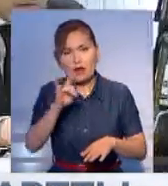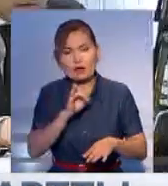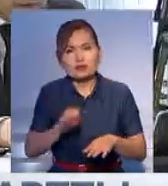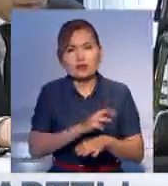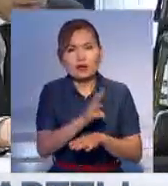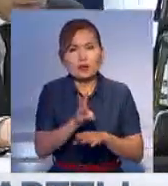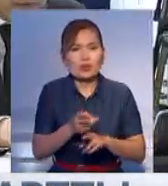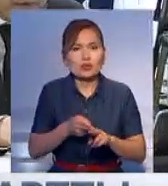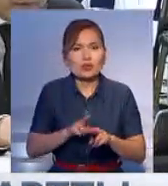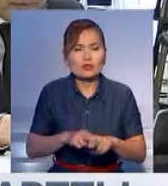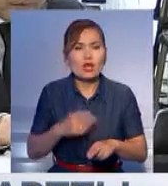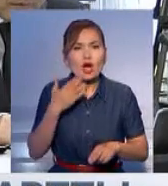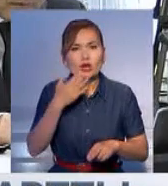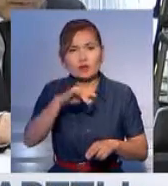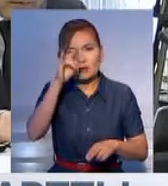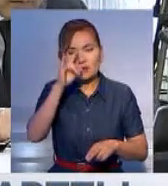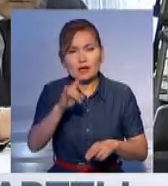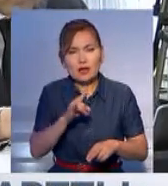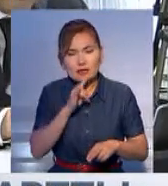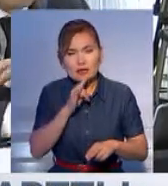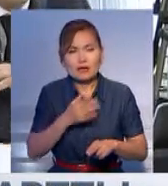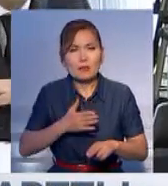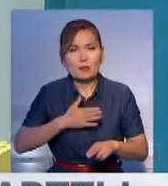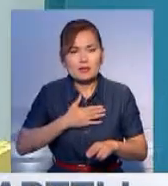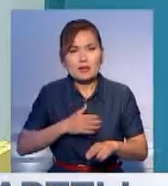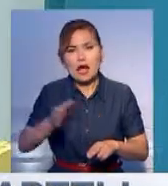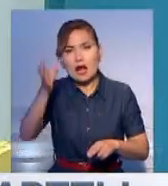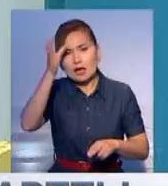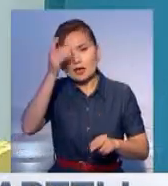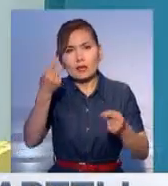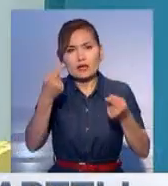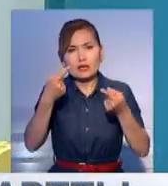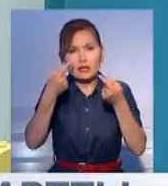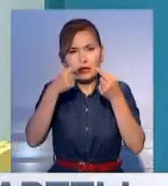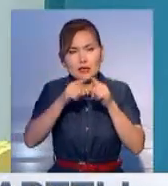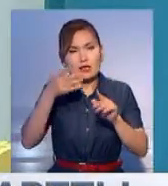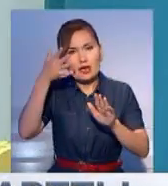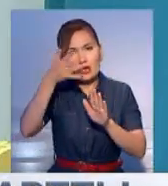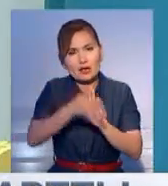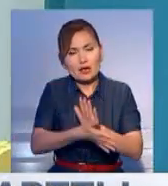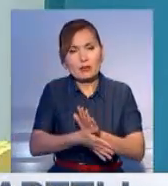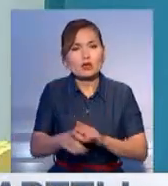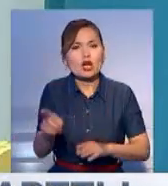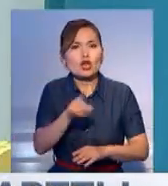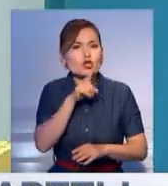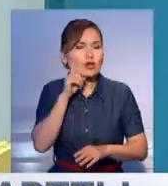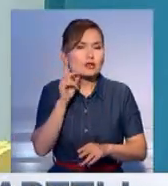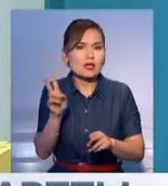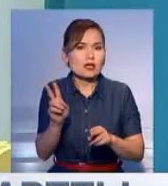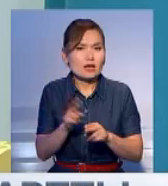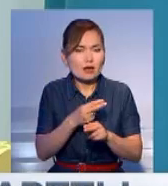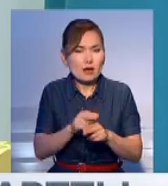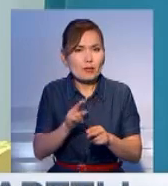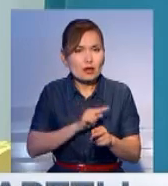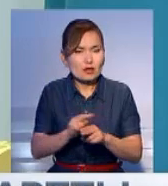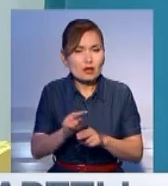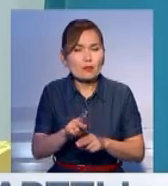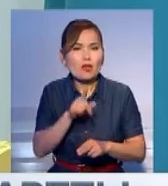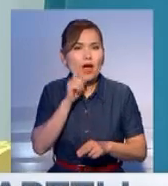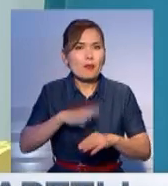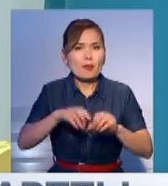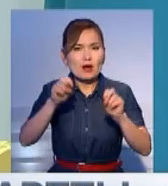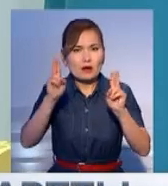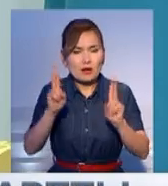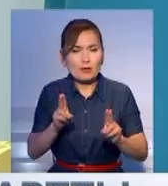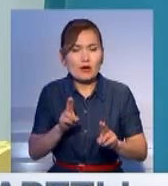бәсекеге қабілетті болу үшін осы жағдайларда ғылым менен техниканың, жастарды тәрбиелеу мәселесін, мамандар дайындау мәселесін